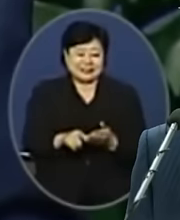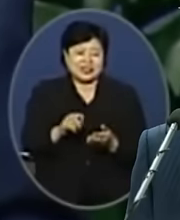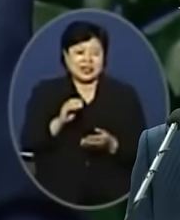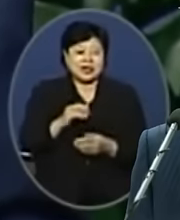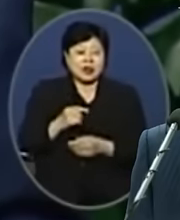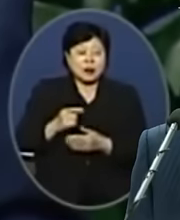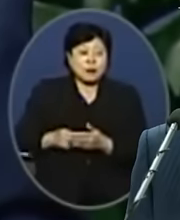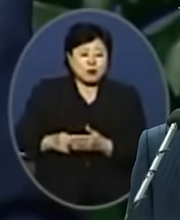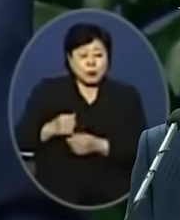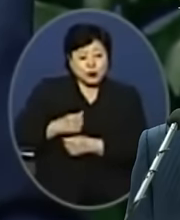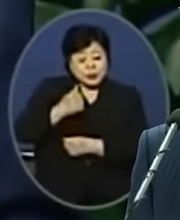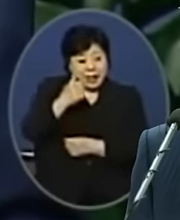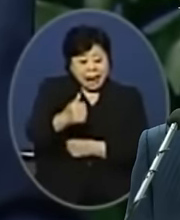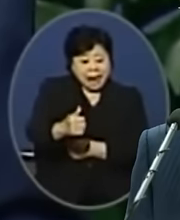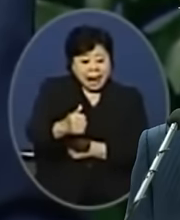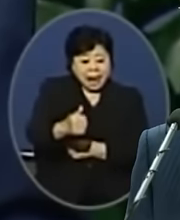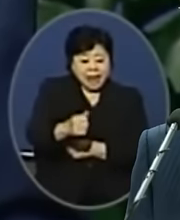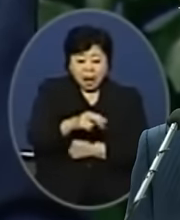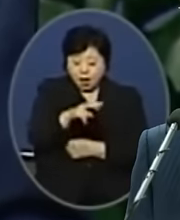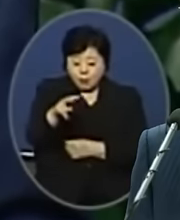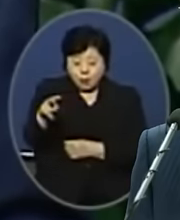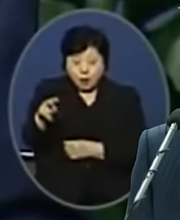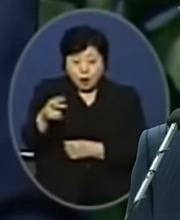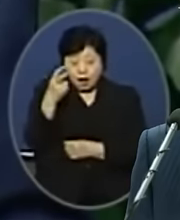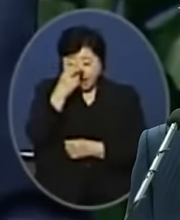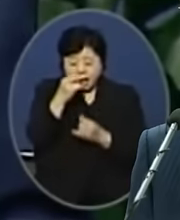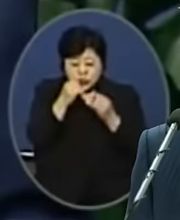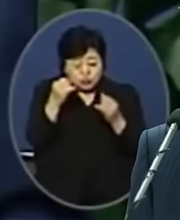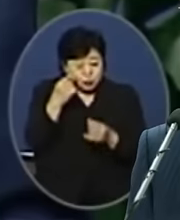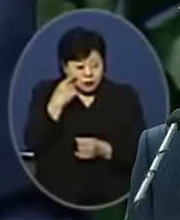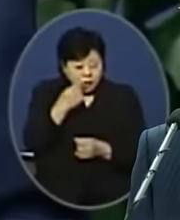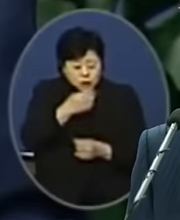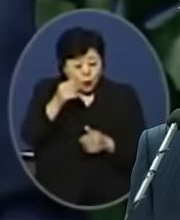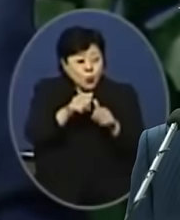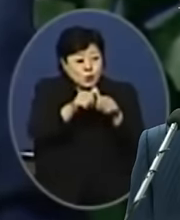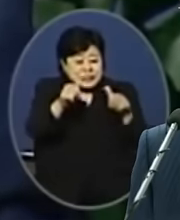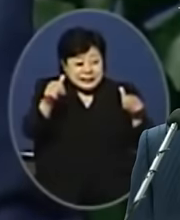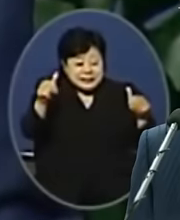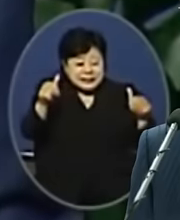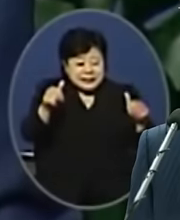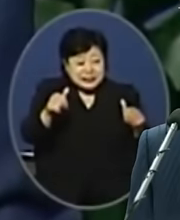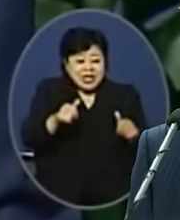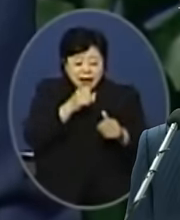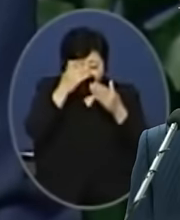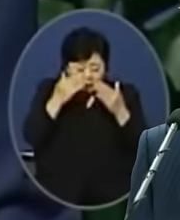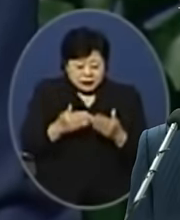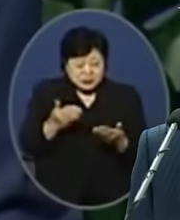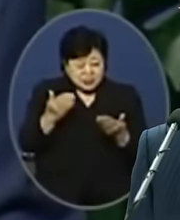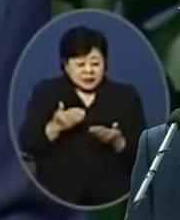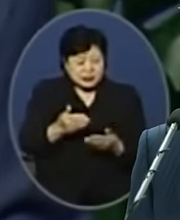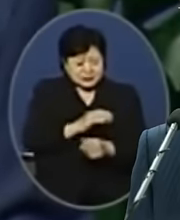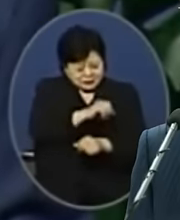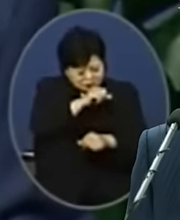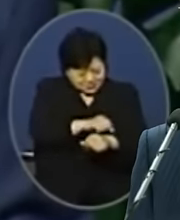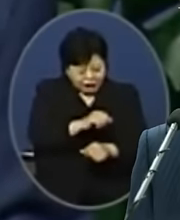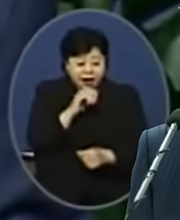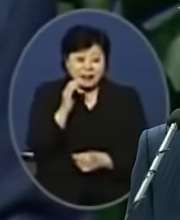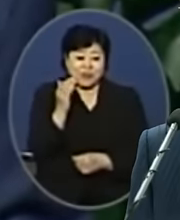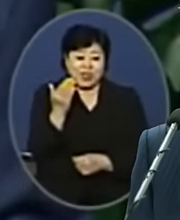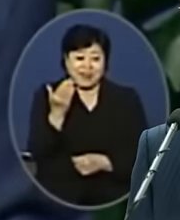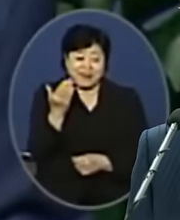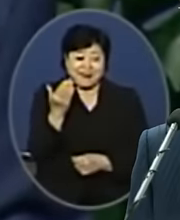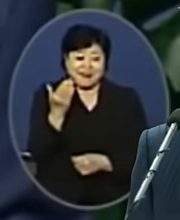보디발이 가만히 보고 간수자 보니까 요셉이 감방에 들어가서 하는 일마다 잘 돼요.